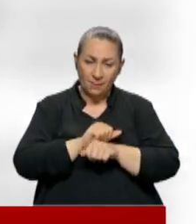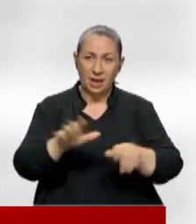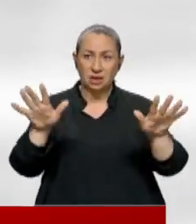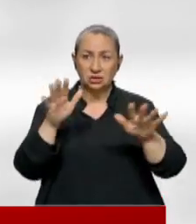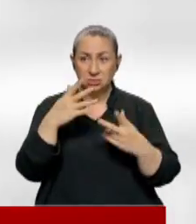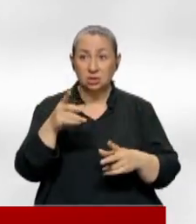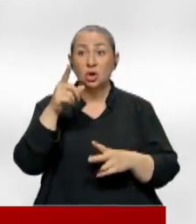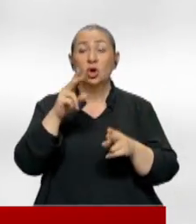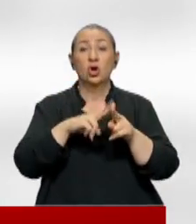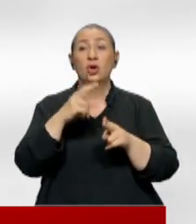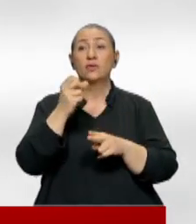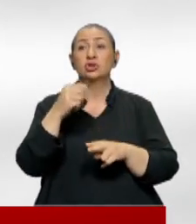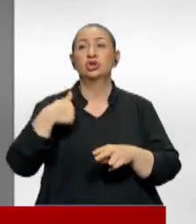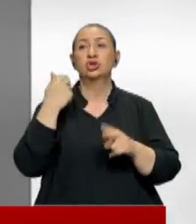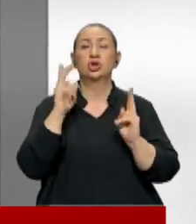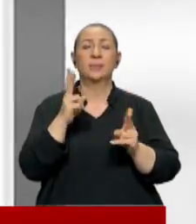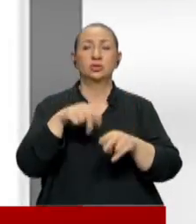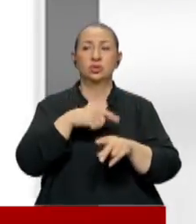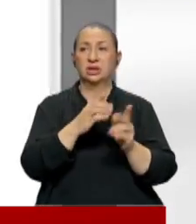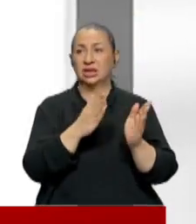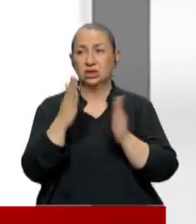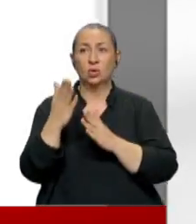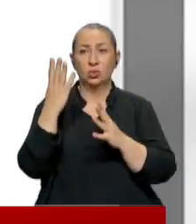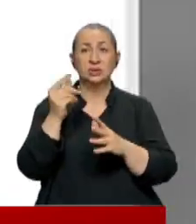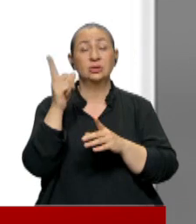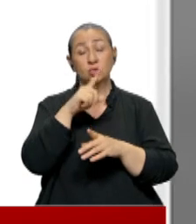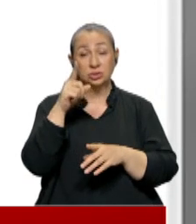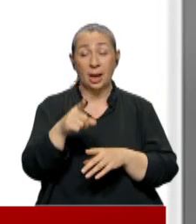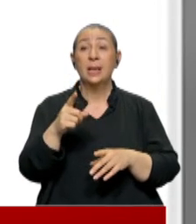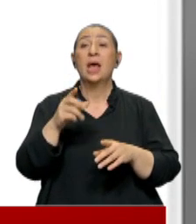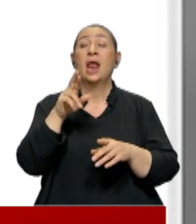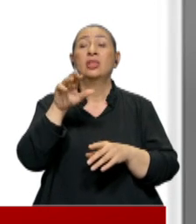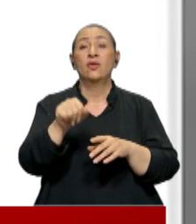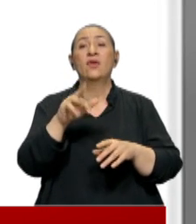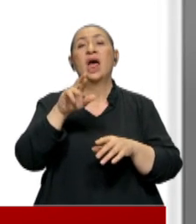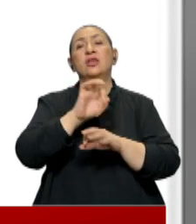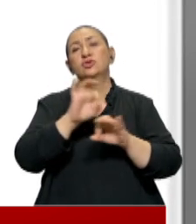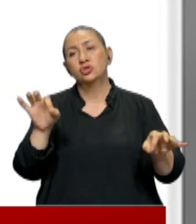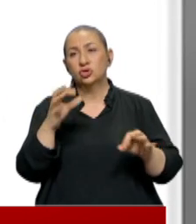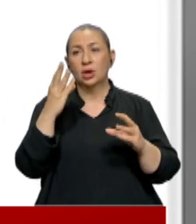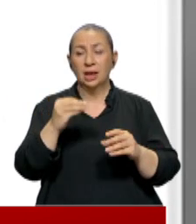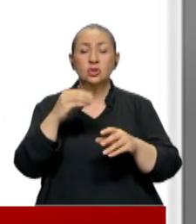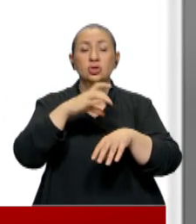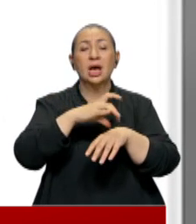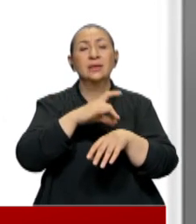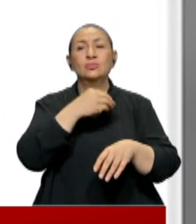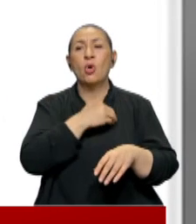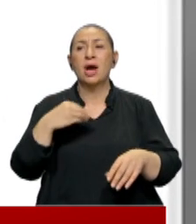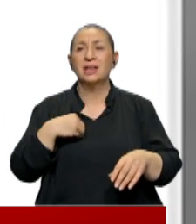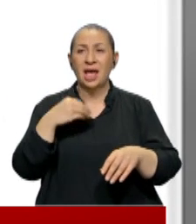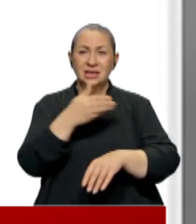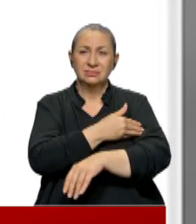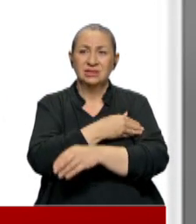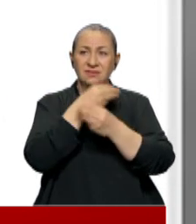paylaştı koydu 19 salgınında normalleşme sürecine geçilmiş olması nedeniyle randevulu ve randevusuz olarak poliklinik hizmetleri